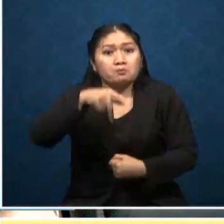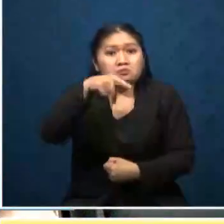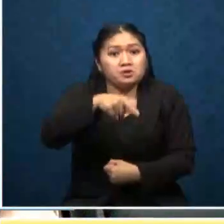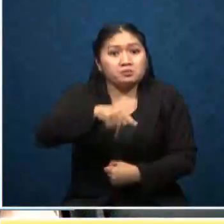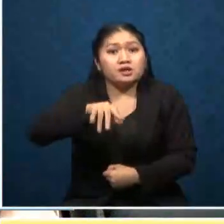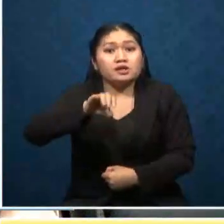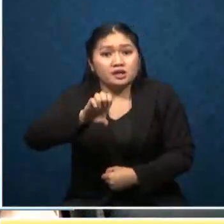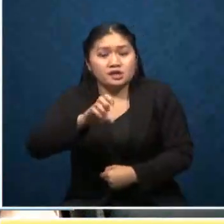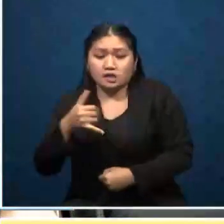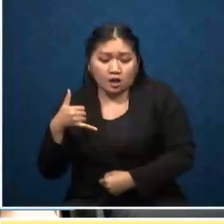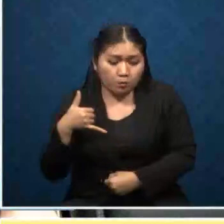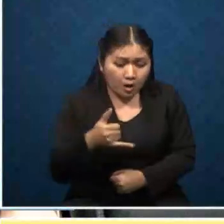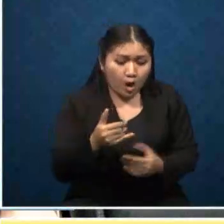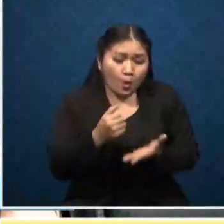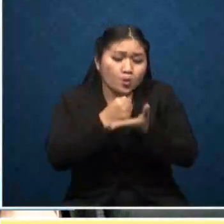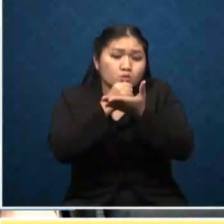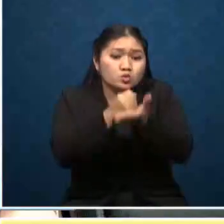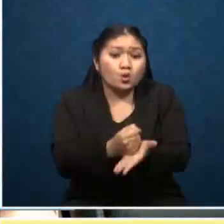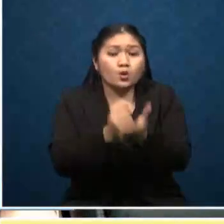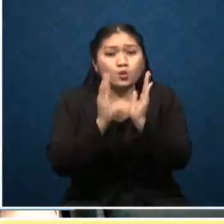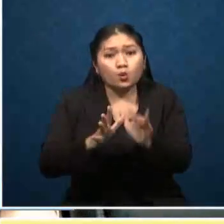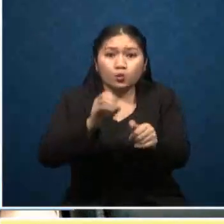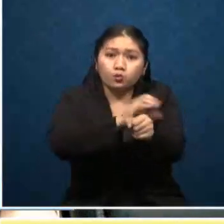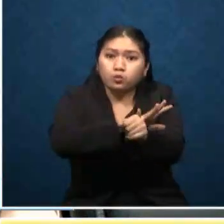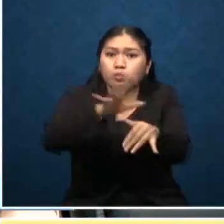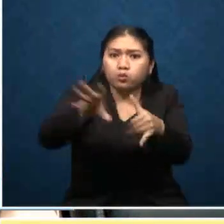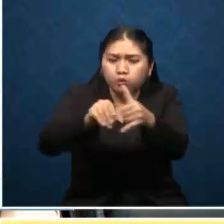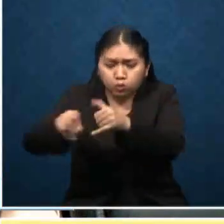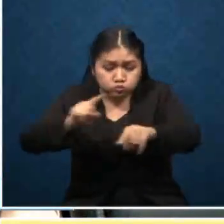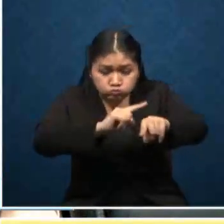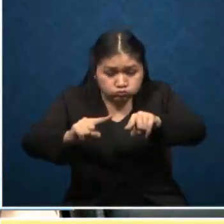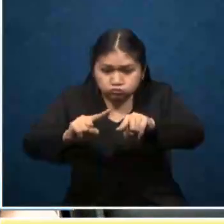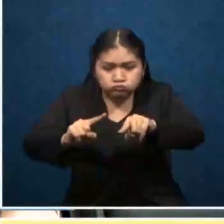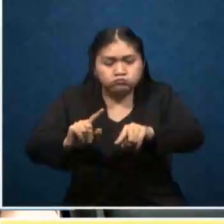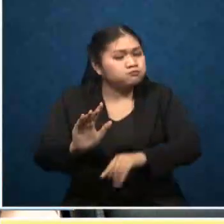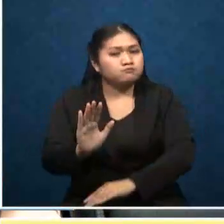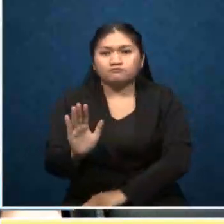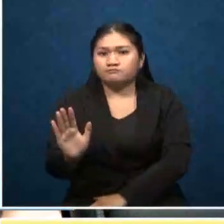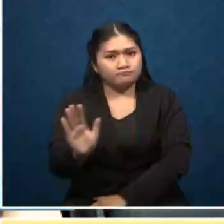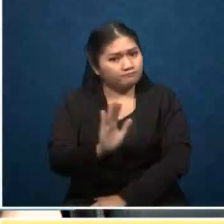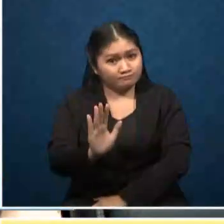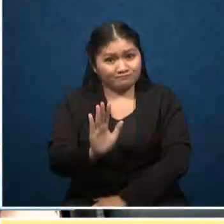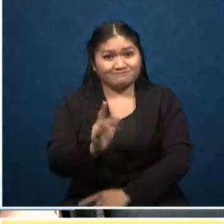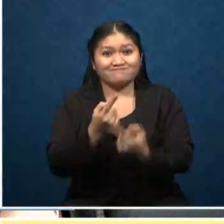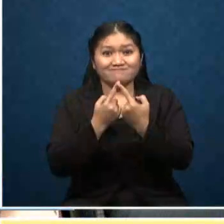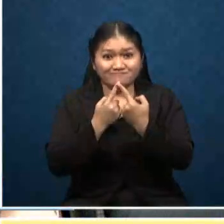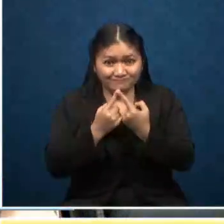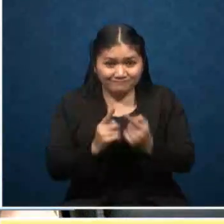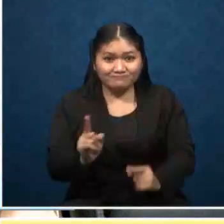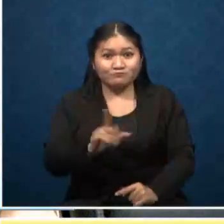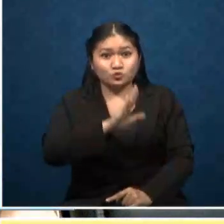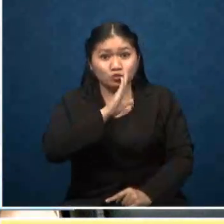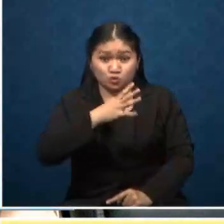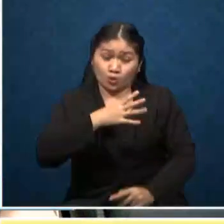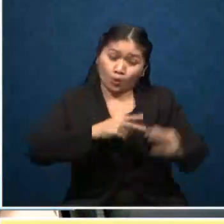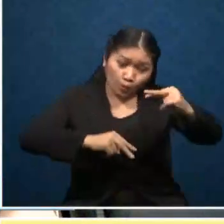ช่วยเหลือผู้ป่วยทตดโควิดได้ทุกอย่างแต่ถ้าหากวาสามารถทจะดู